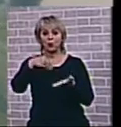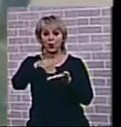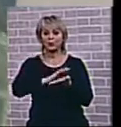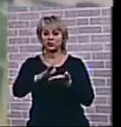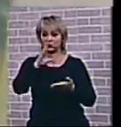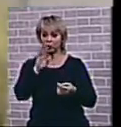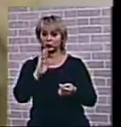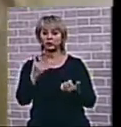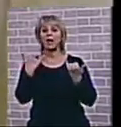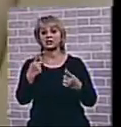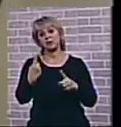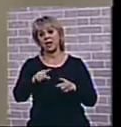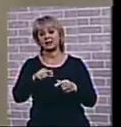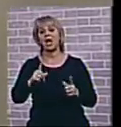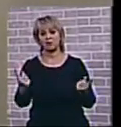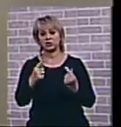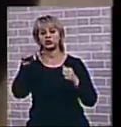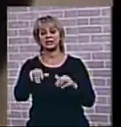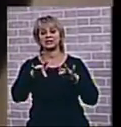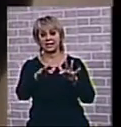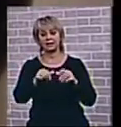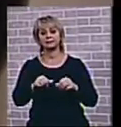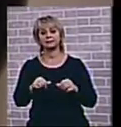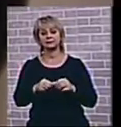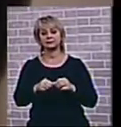чистую воду. А теперь это наша обыденность.